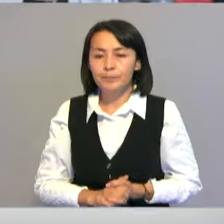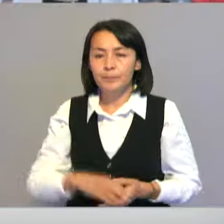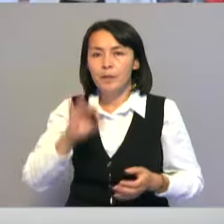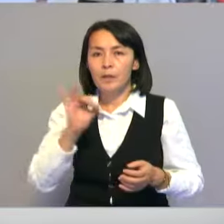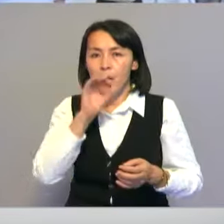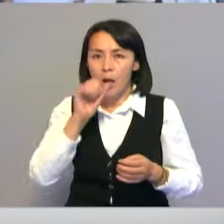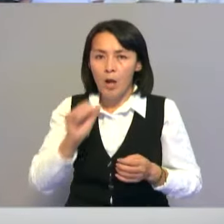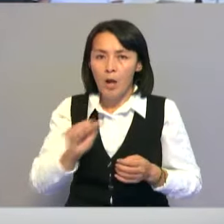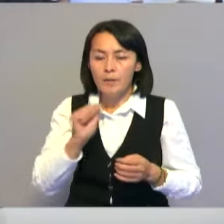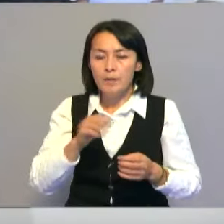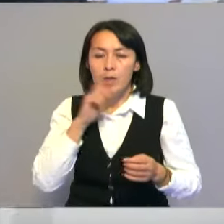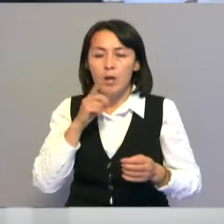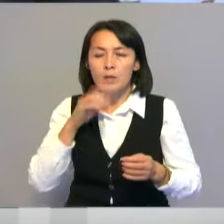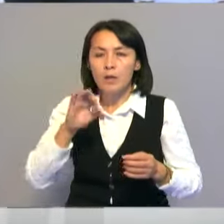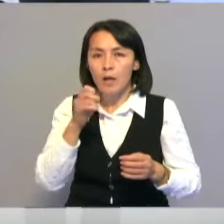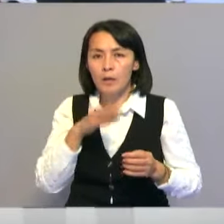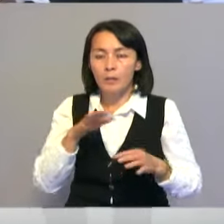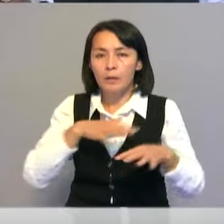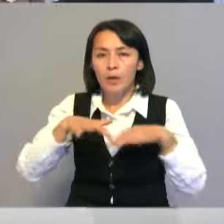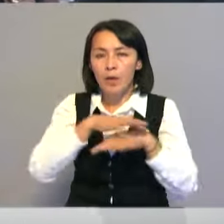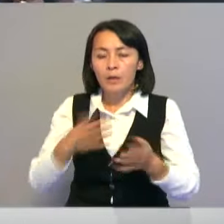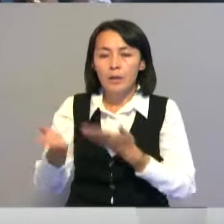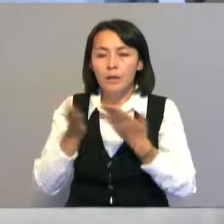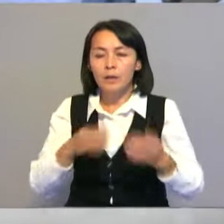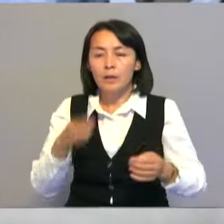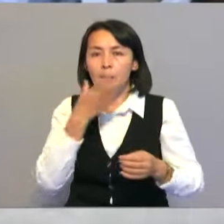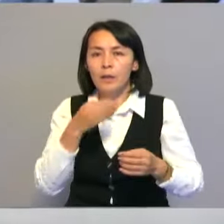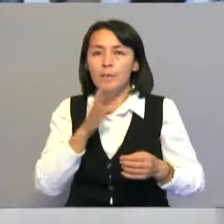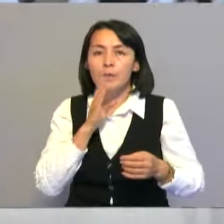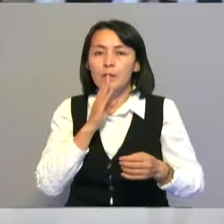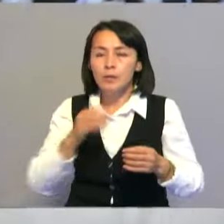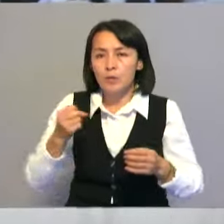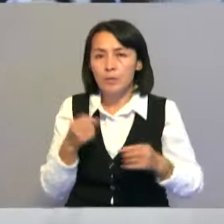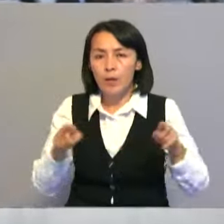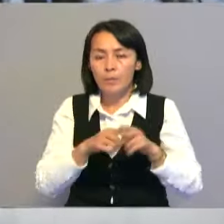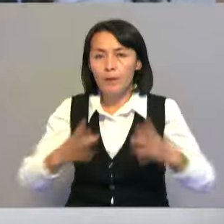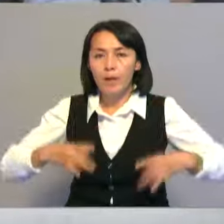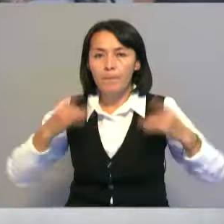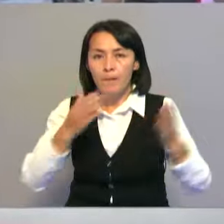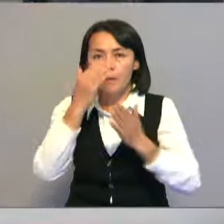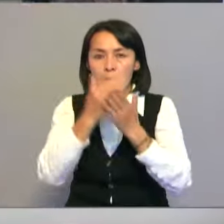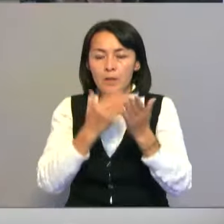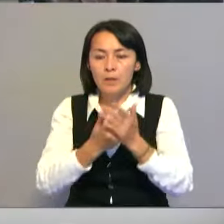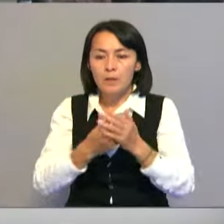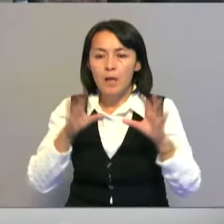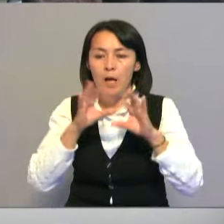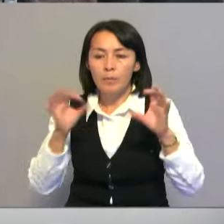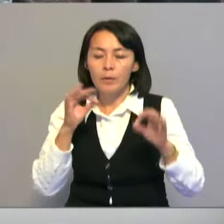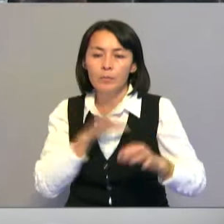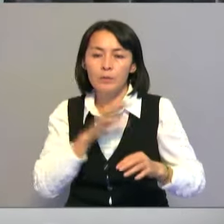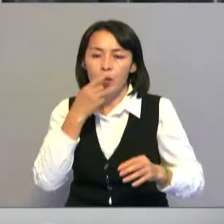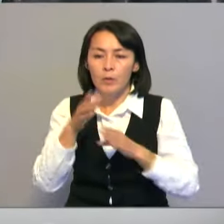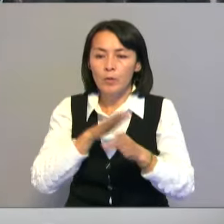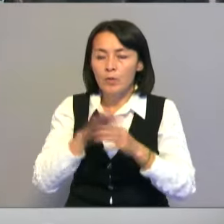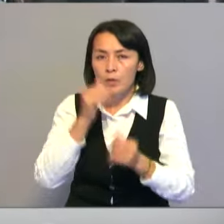Индира Абдукаимова студент Арбат алаңына саяхаттап келген ару достармен бірге концерттік бағдарлама тамашалап референдум жайлы ақпарат алған.